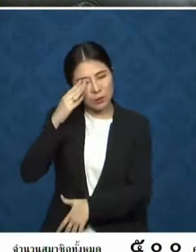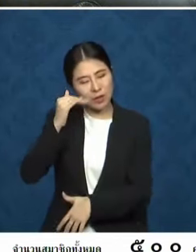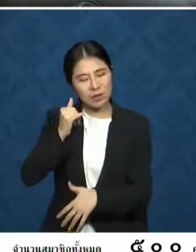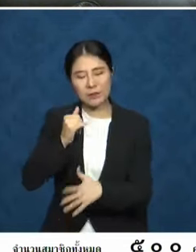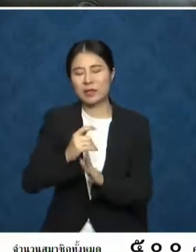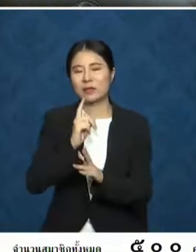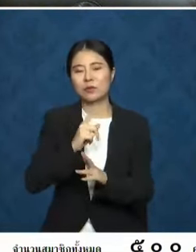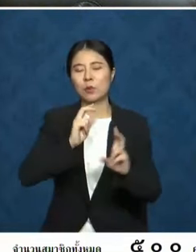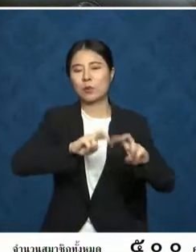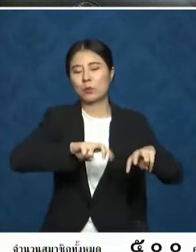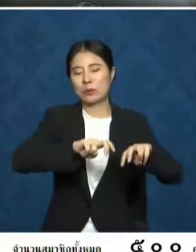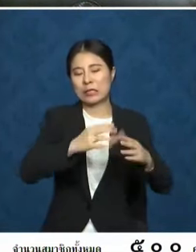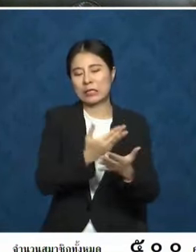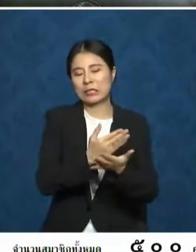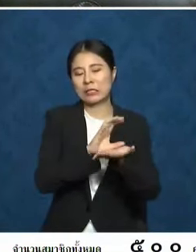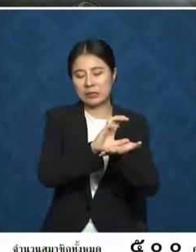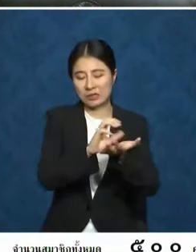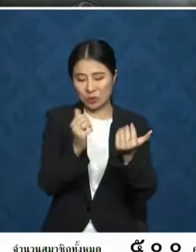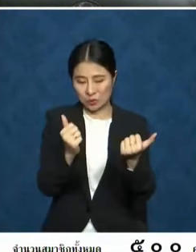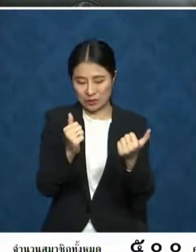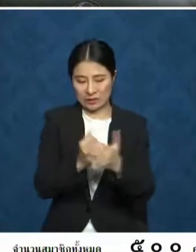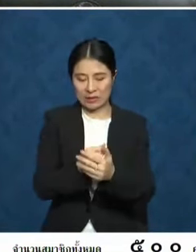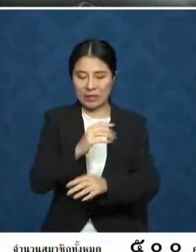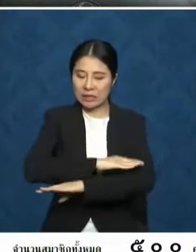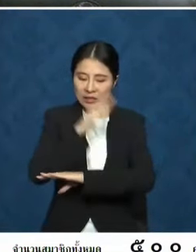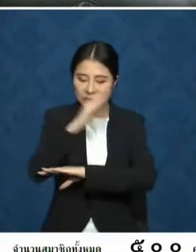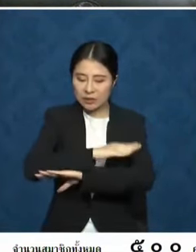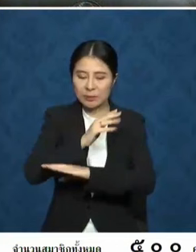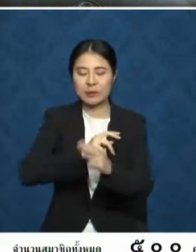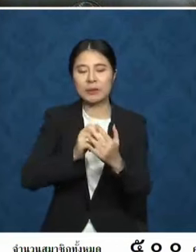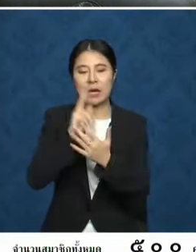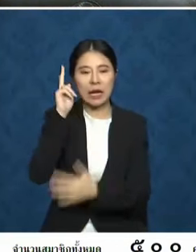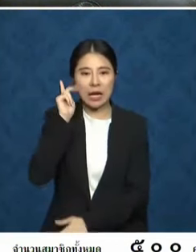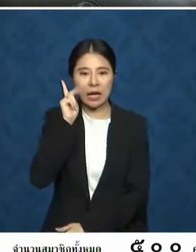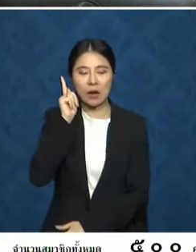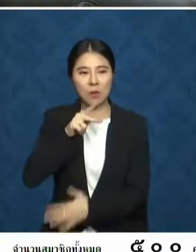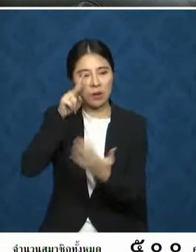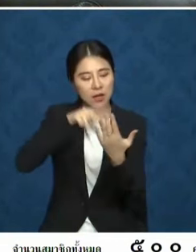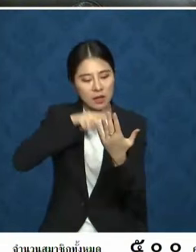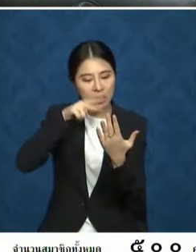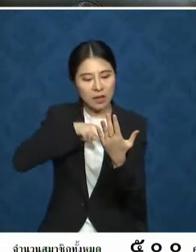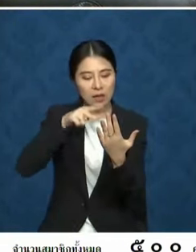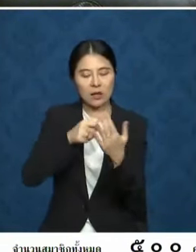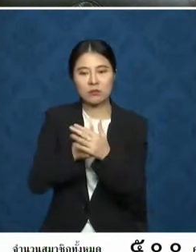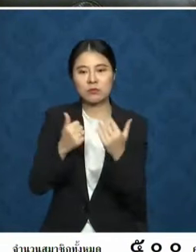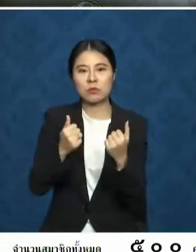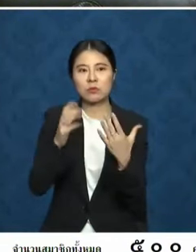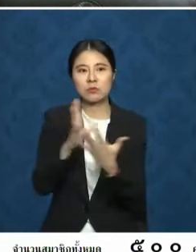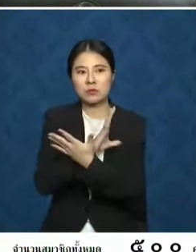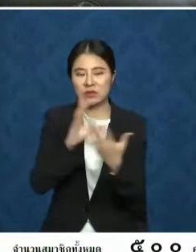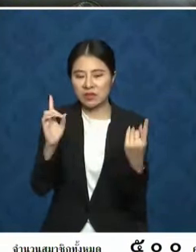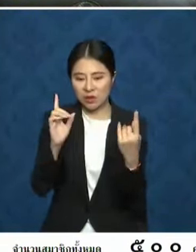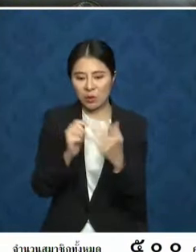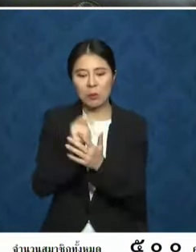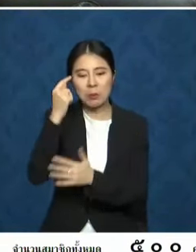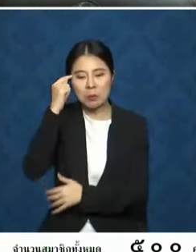อ่านข้าวหนสื่อพิมพยอยู่ทุ วันเี่ยเราก็จะเห็นปัญหาของสังคมที่มันไม่มีตะกะทาง